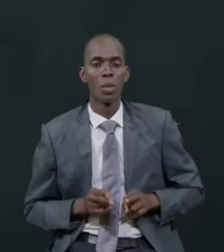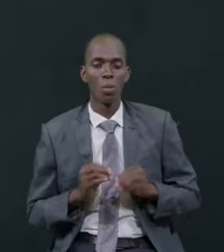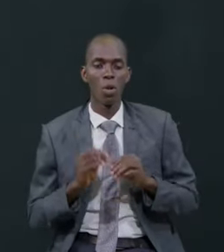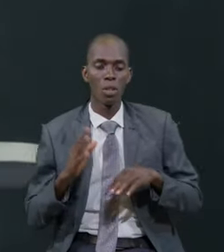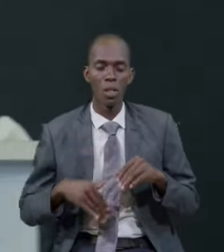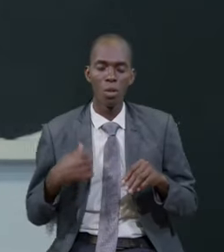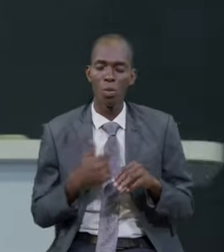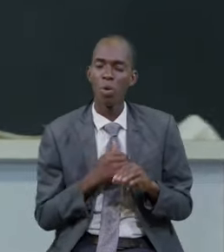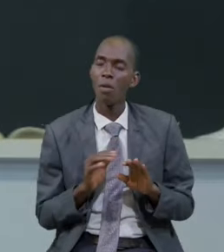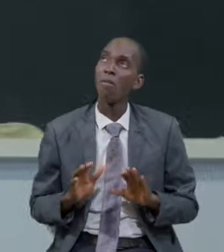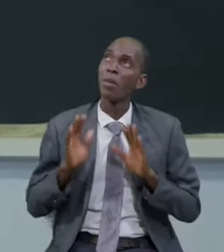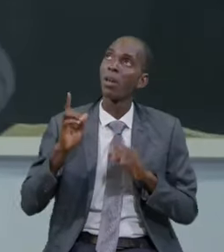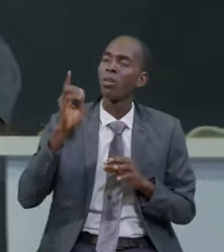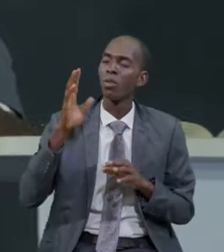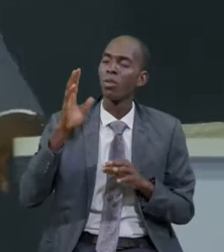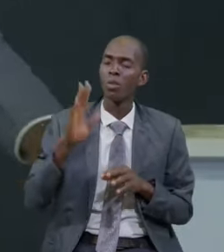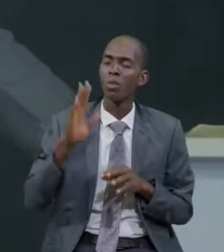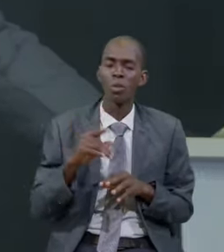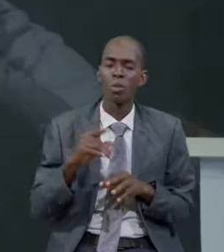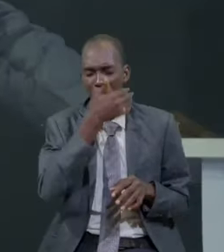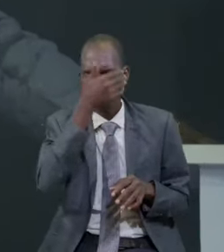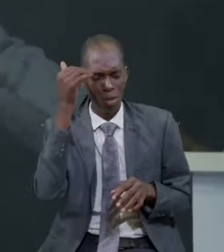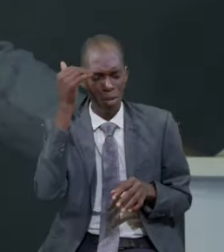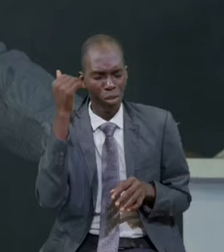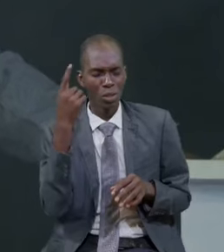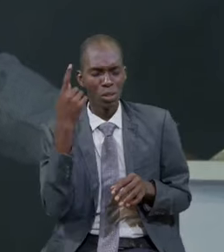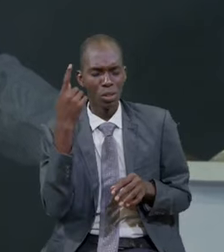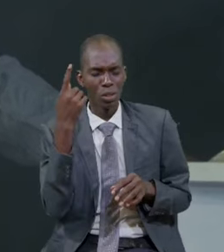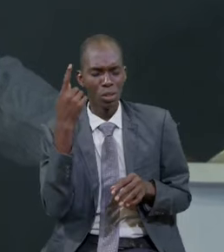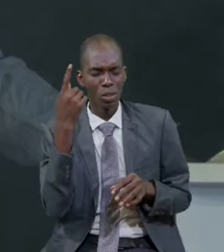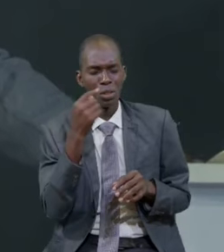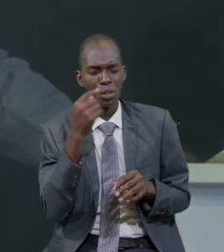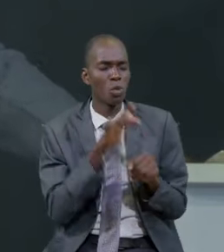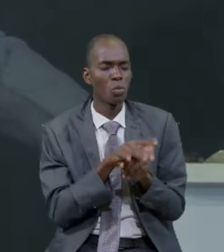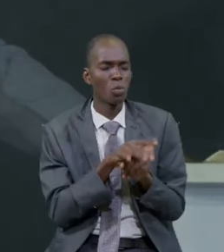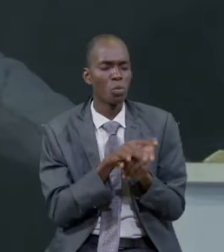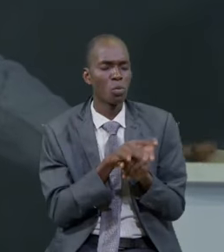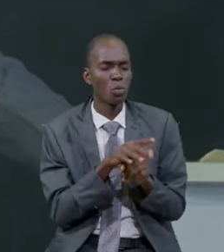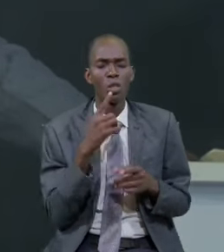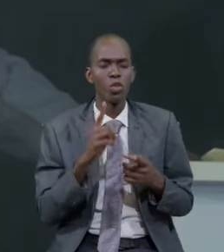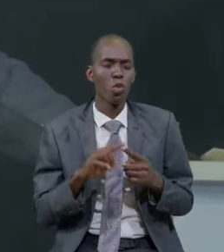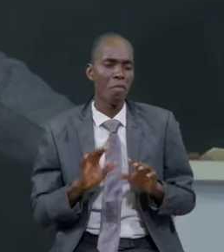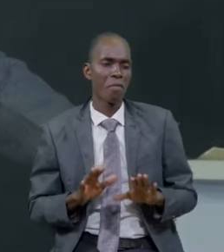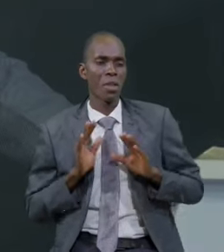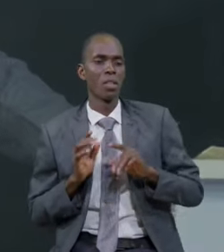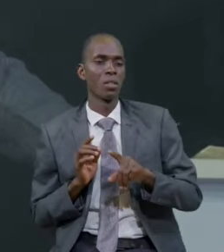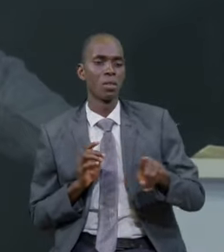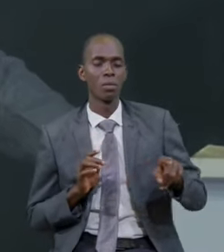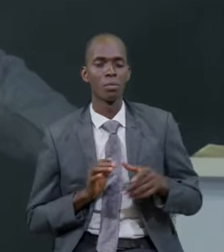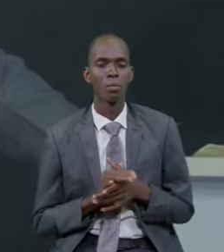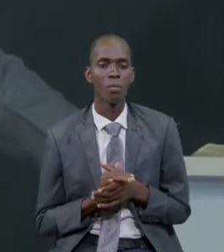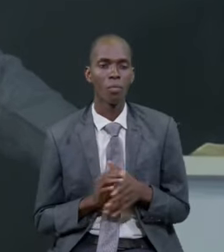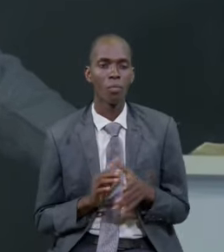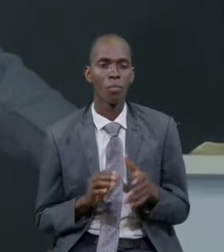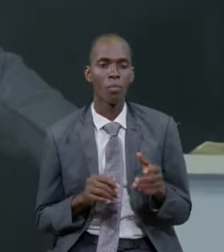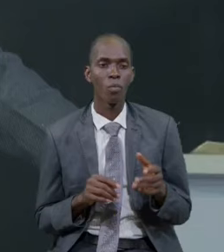les commandements de Dieu, l'appel de Dieu dans nos vies pour les craindre. Quand tu es un vrai berger,